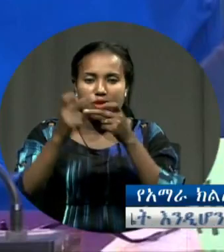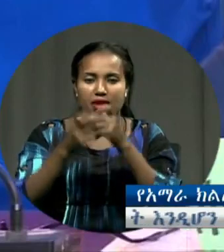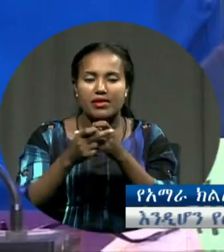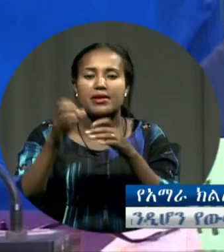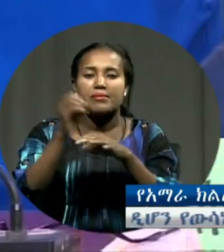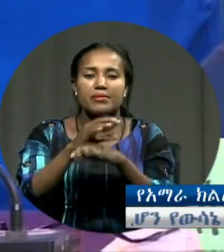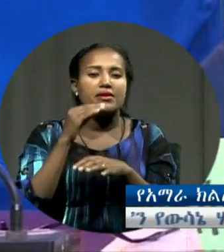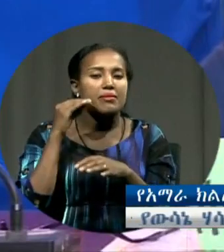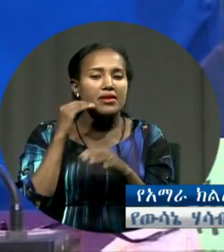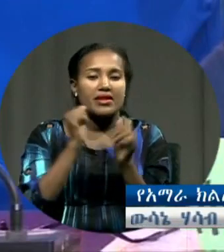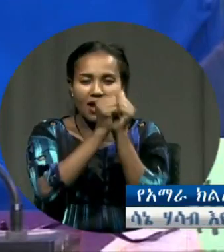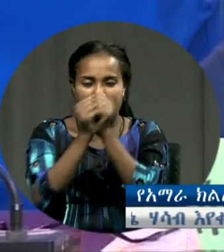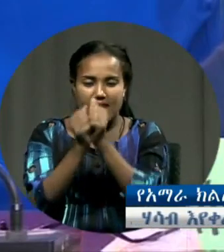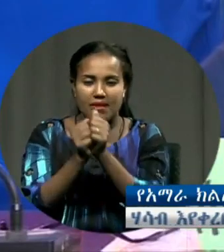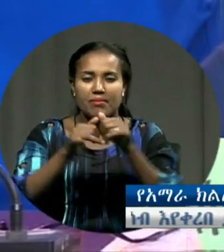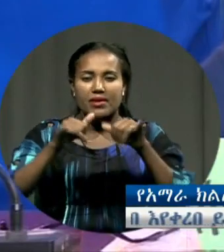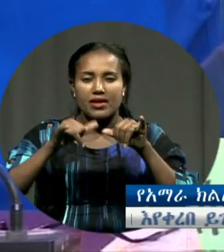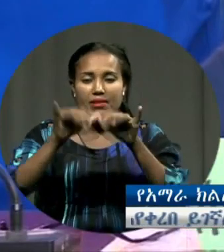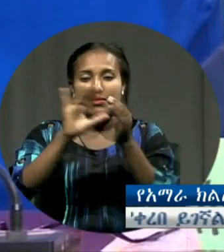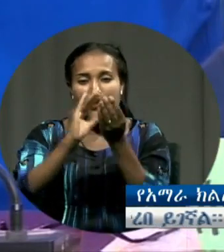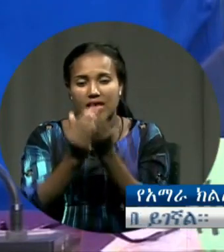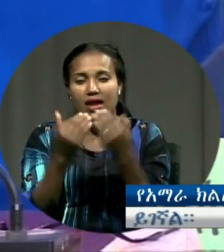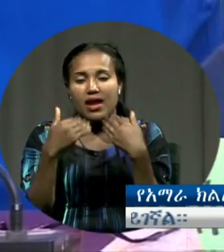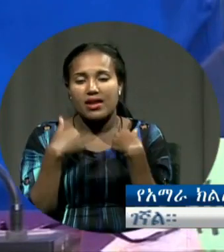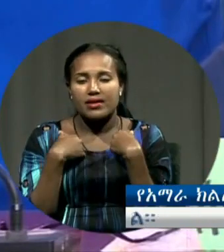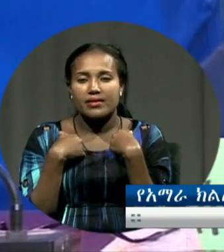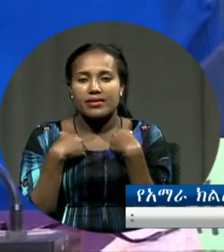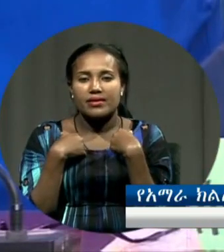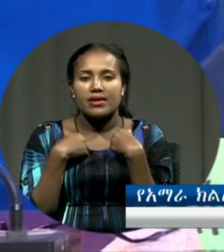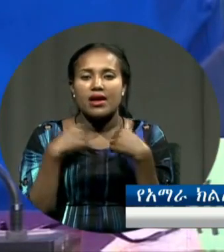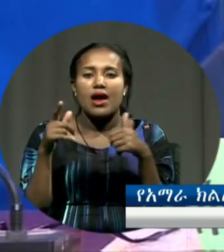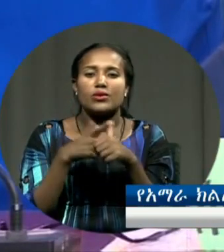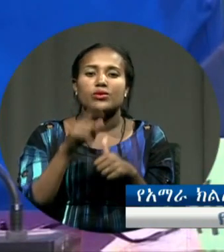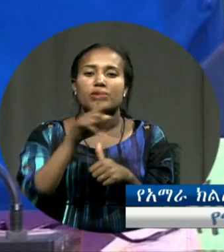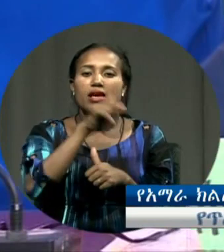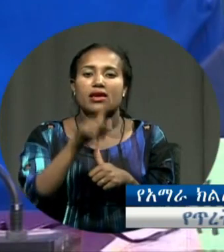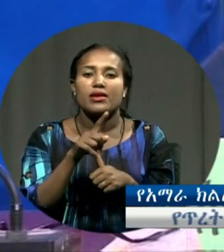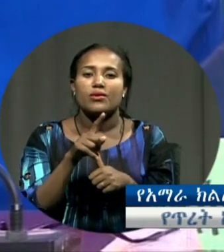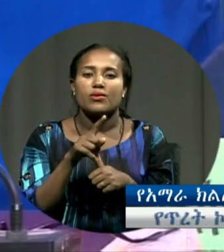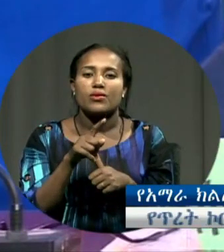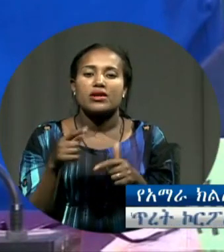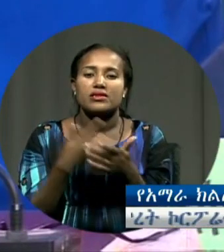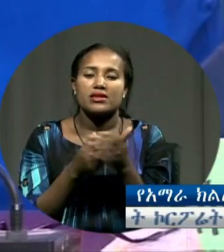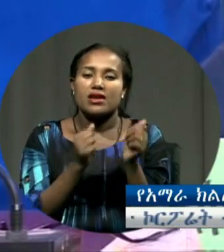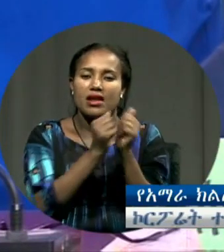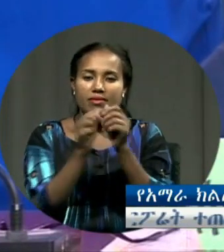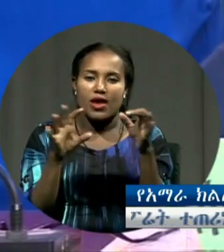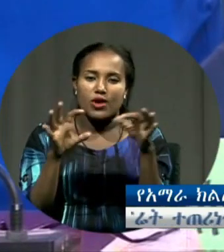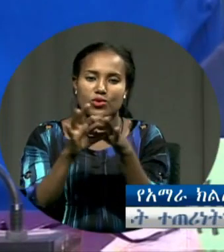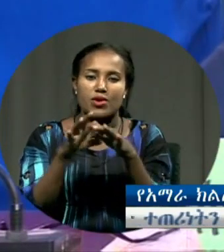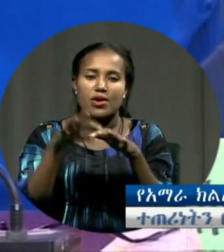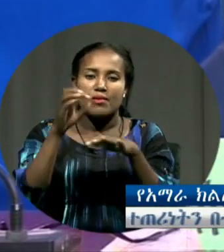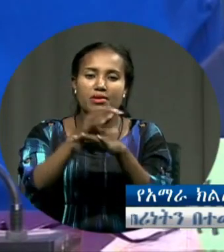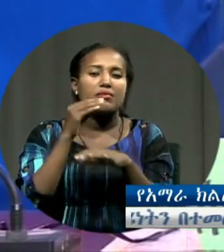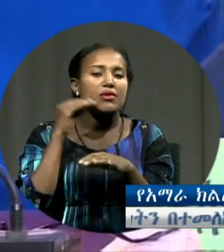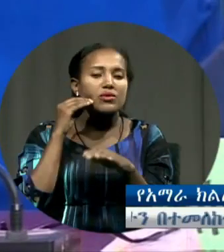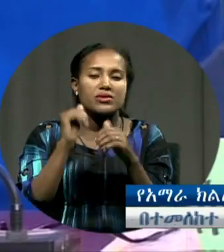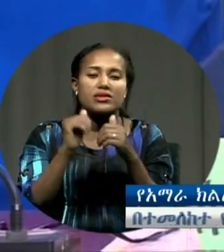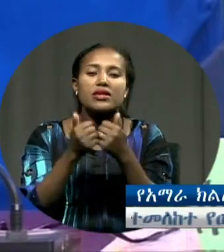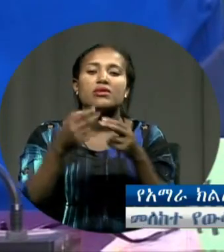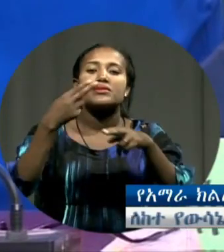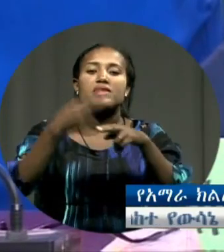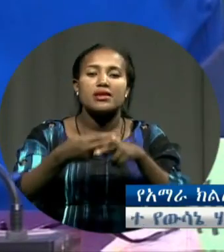ቤትም እንዳለ የሚቀጥልበት ሁኔታ ነው ያለ። አንዱ ጥያቄ እሱ ነው። ከሱ ጋር ተያይዞ ምክር ቤቱስ እንዴት ነው